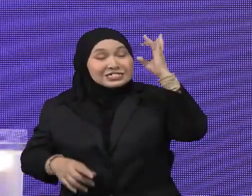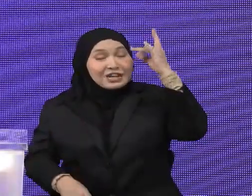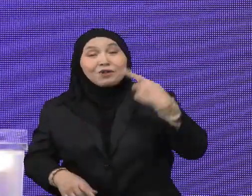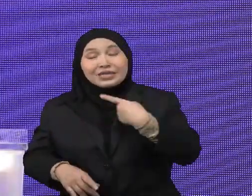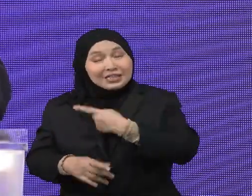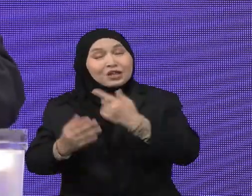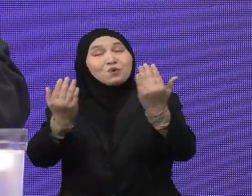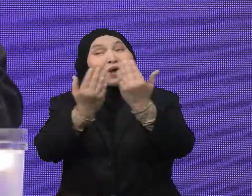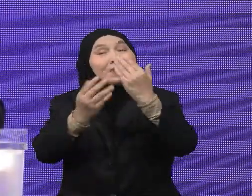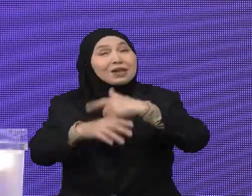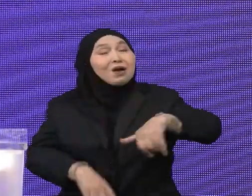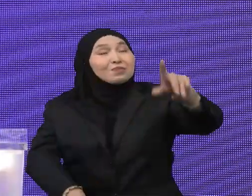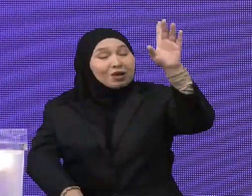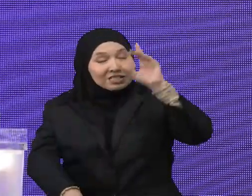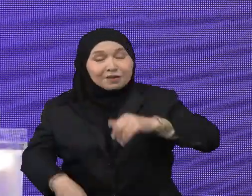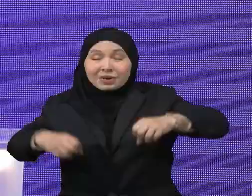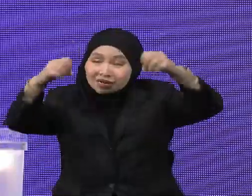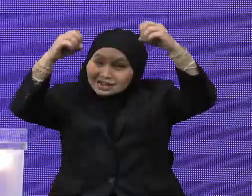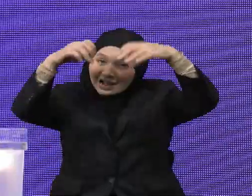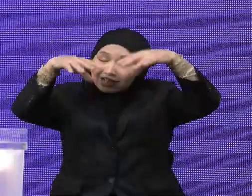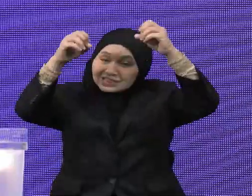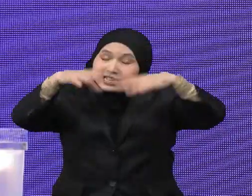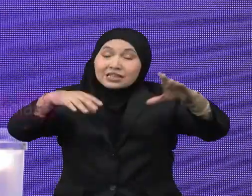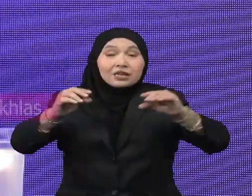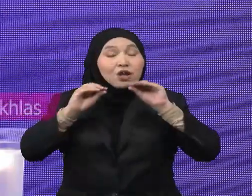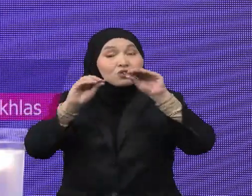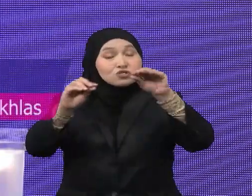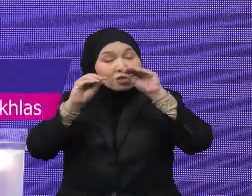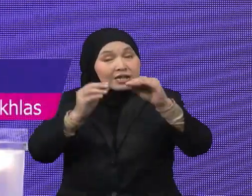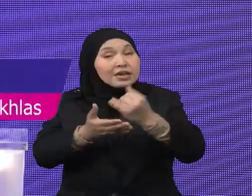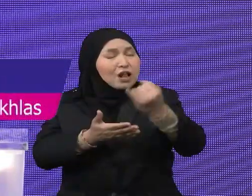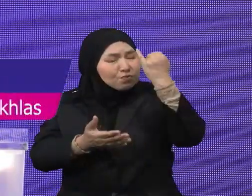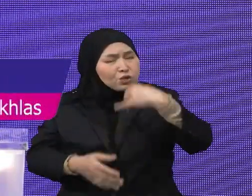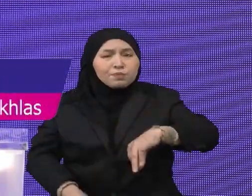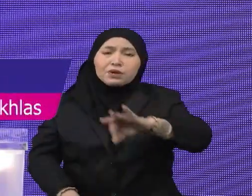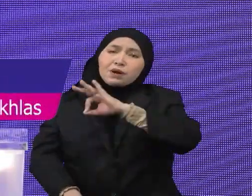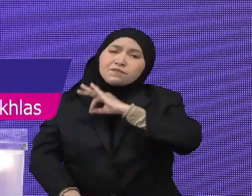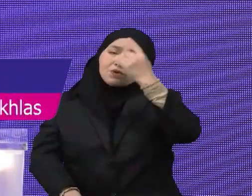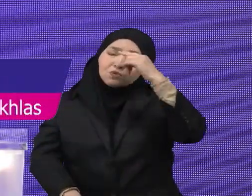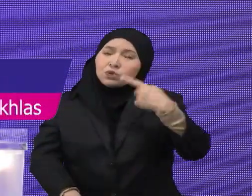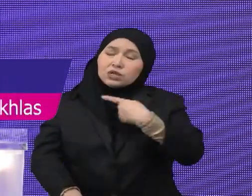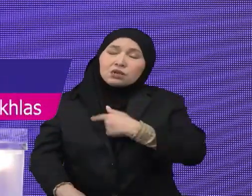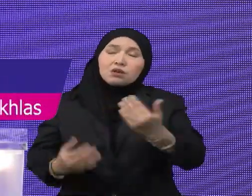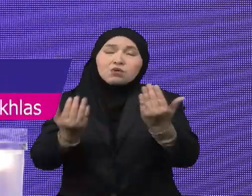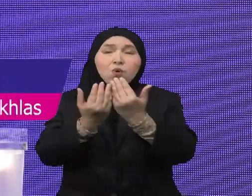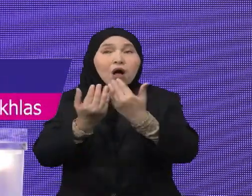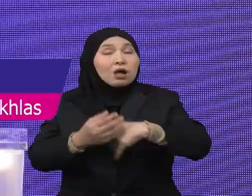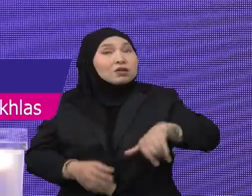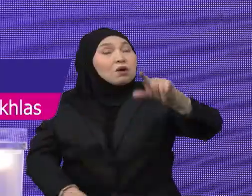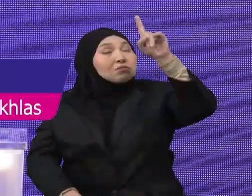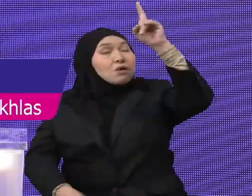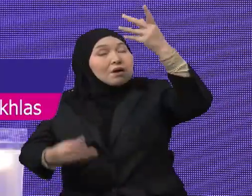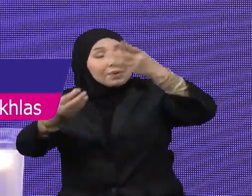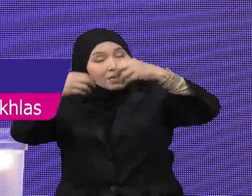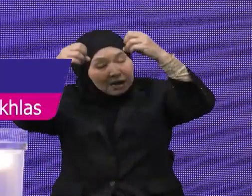pada diberkati dan diajarkan ilmu yang bermanfaat untuk kita dengan doa Subhanahu Wa Ta'ala